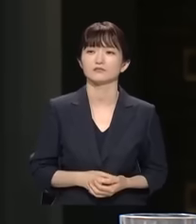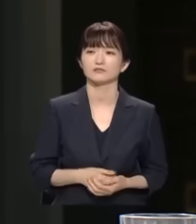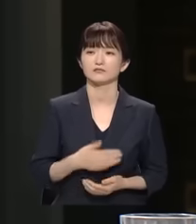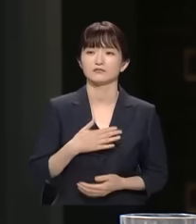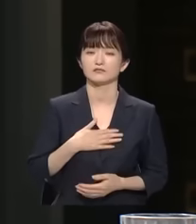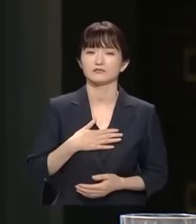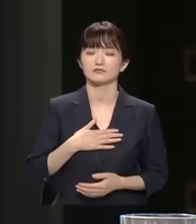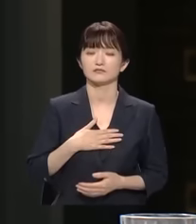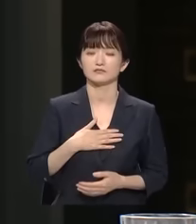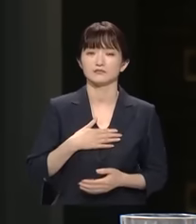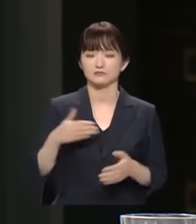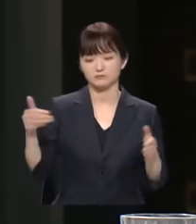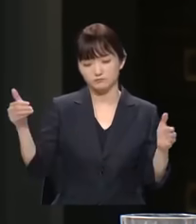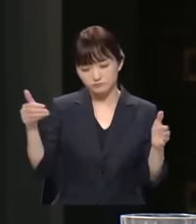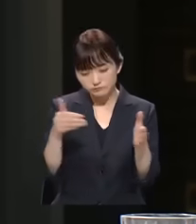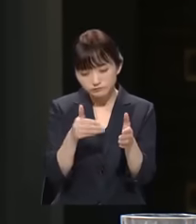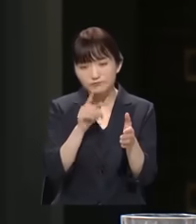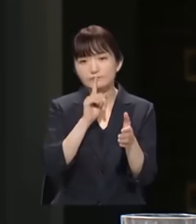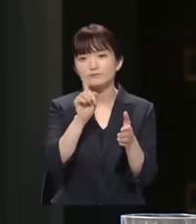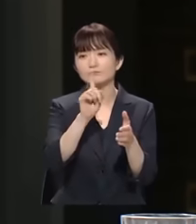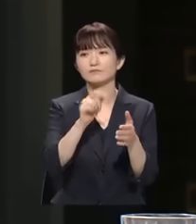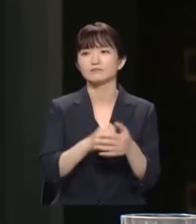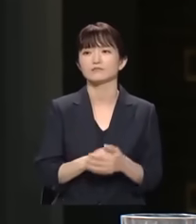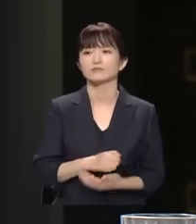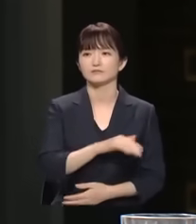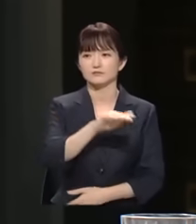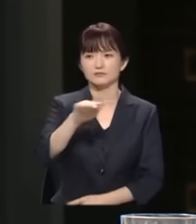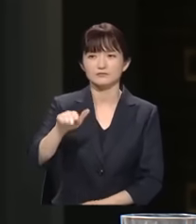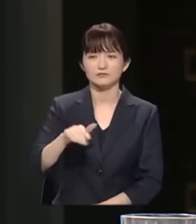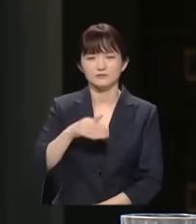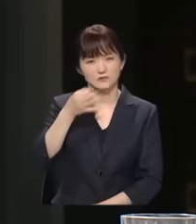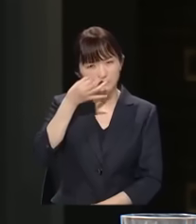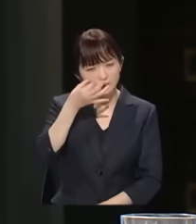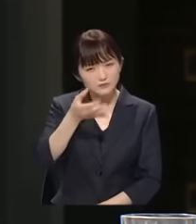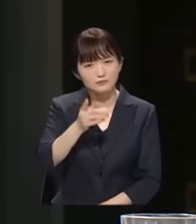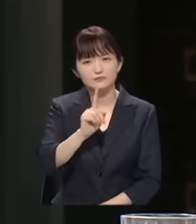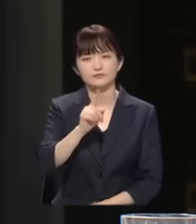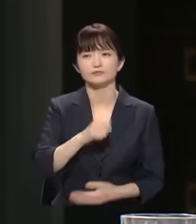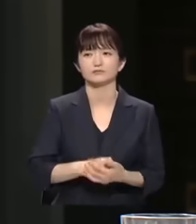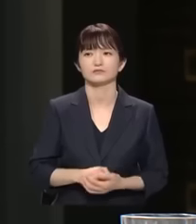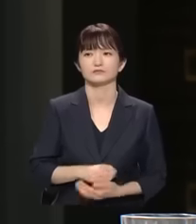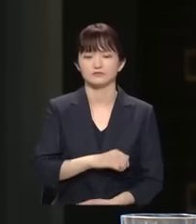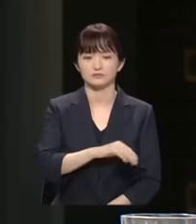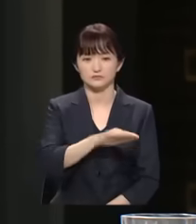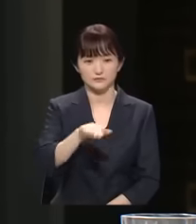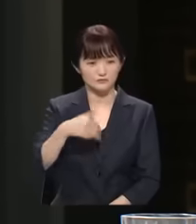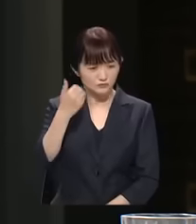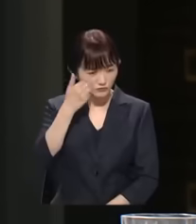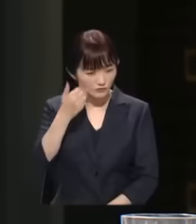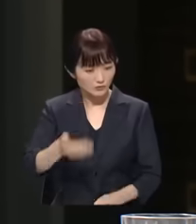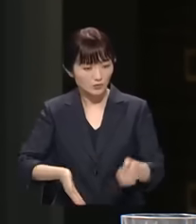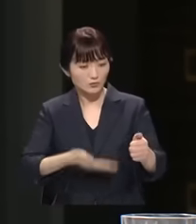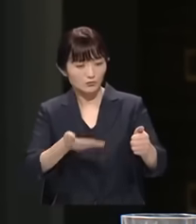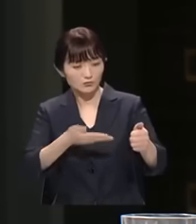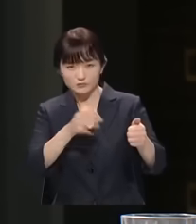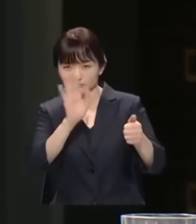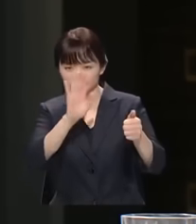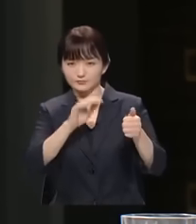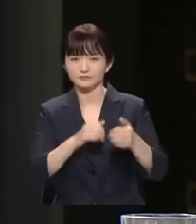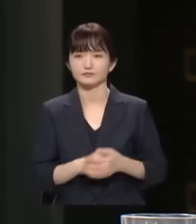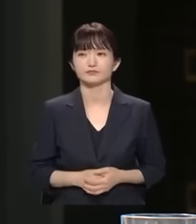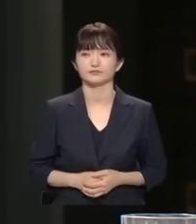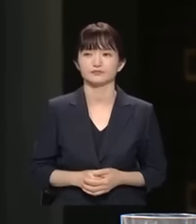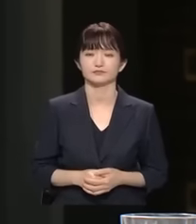좀 말씀을 드리겠지만 이게 저희한테 좀 시산바가 있습니다 저희는 뭐 누군가를 이렇게 띄어주기 위해서 하는 것도 아니고요